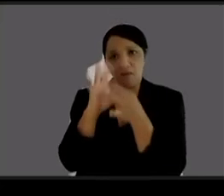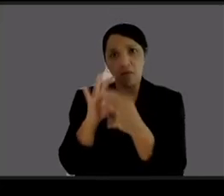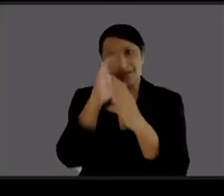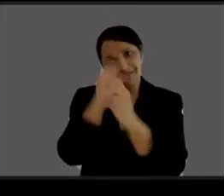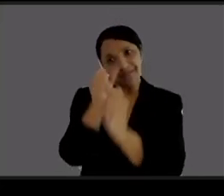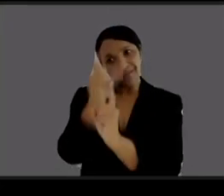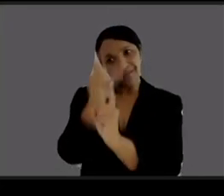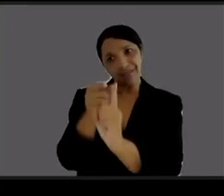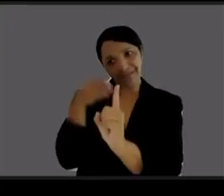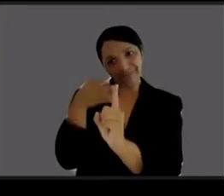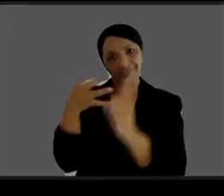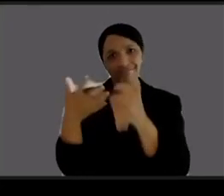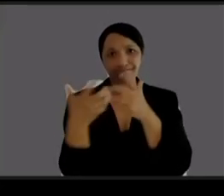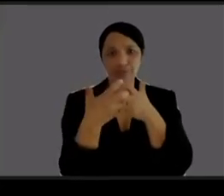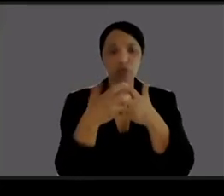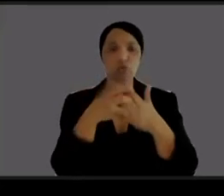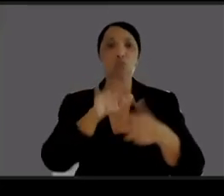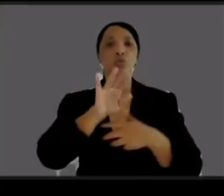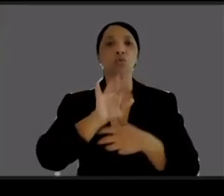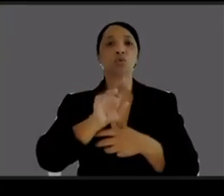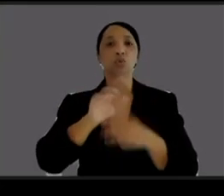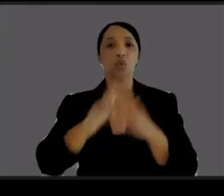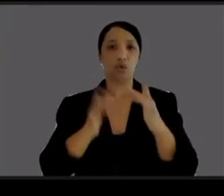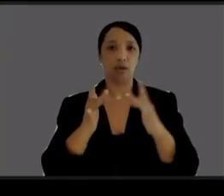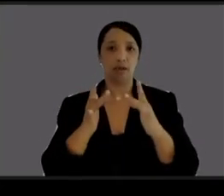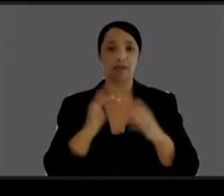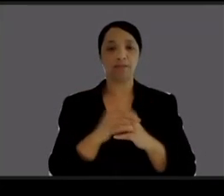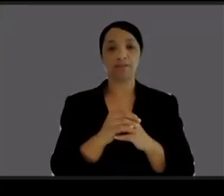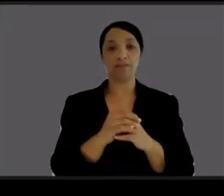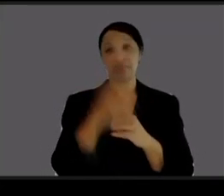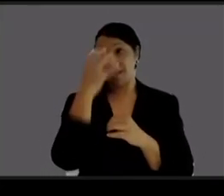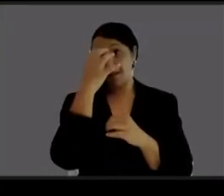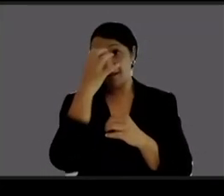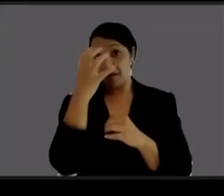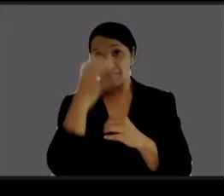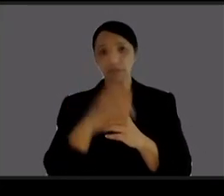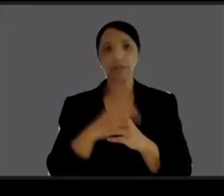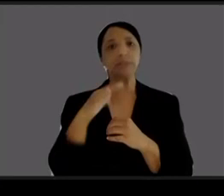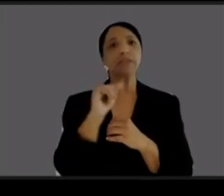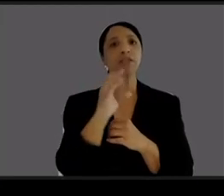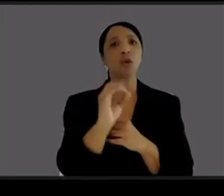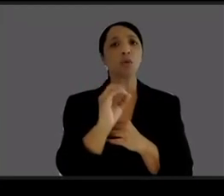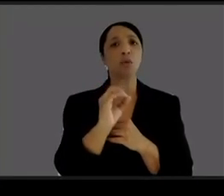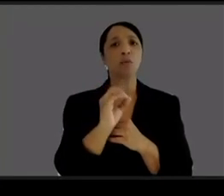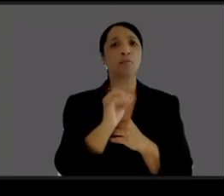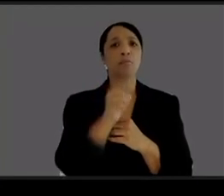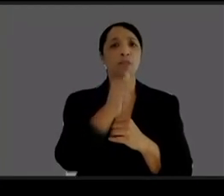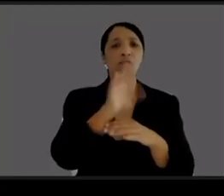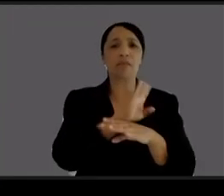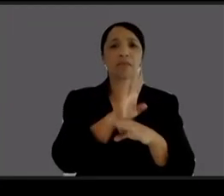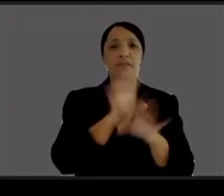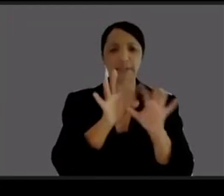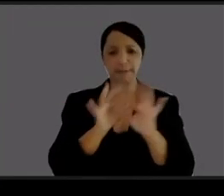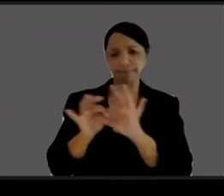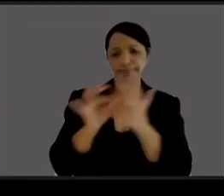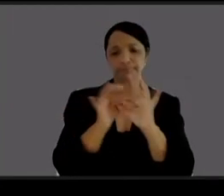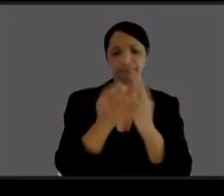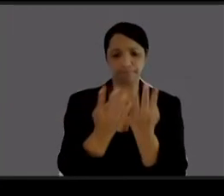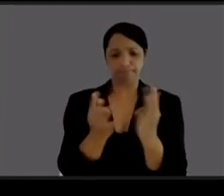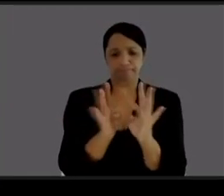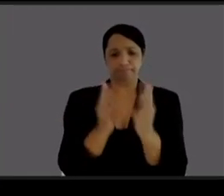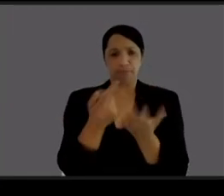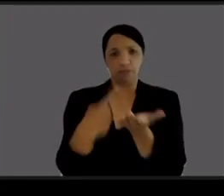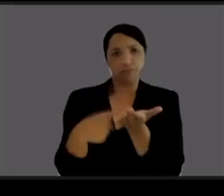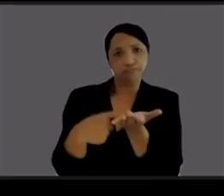المبادئ والاهداف والاجراءات لتامين مستقبل رقمي محوره الانسان ويجب على الحكومات والقطاع الخاص والمجتمع المدني ان